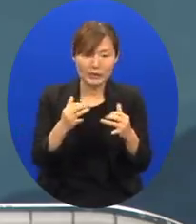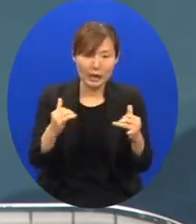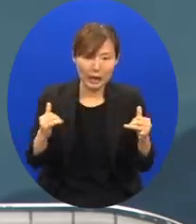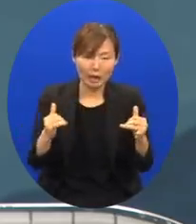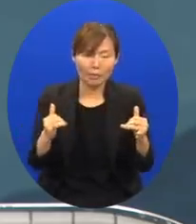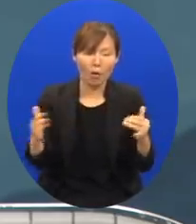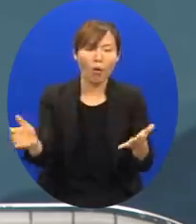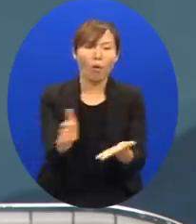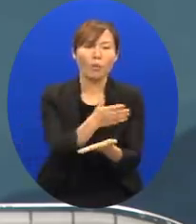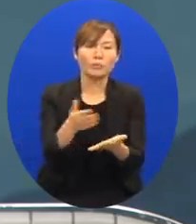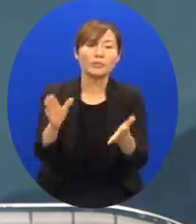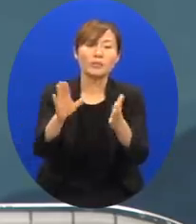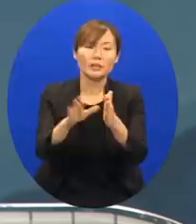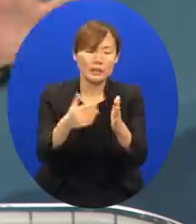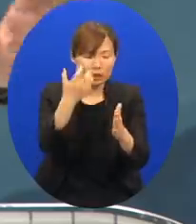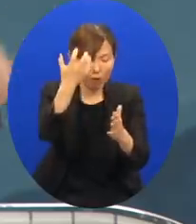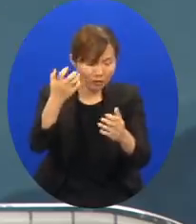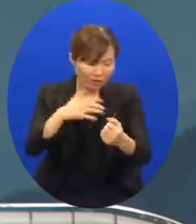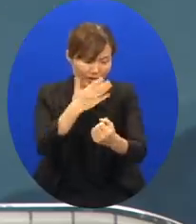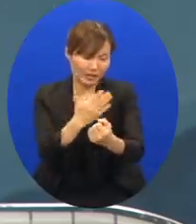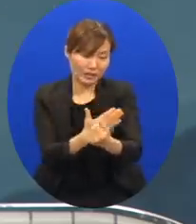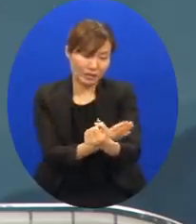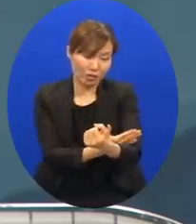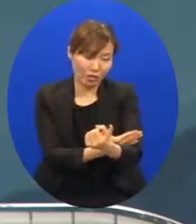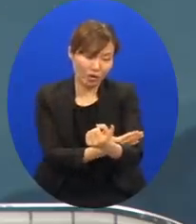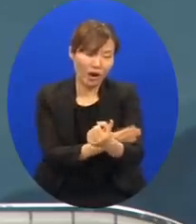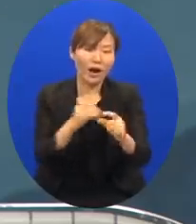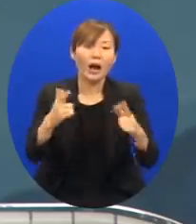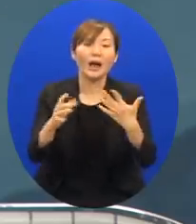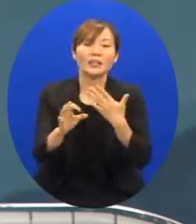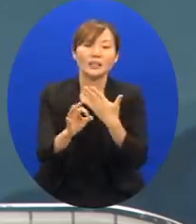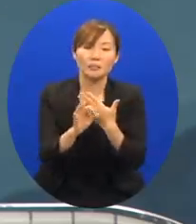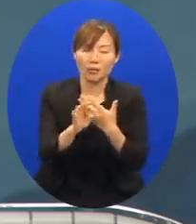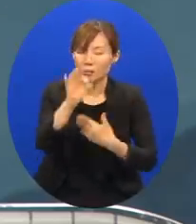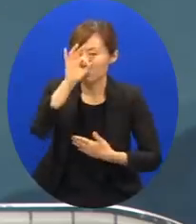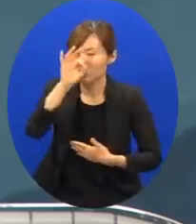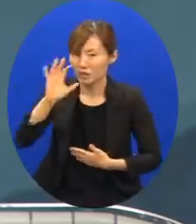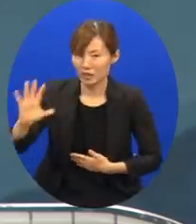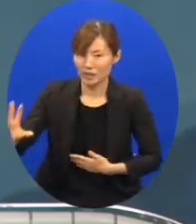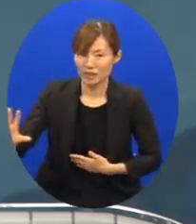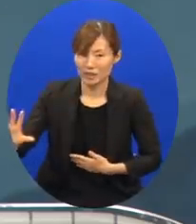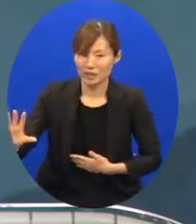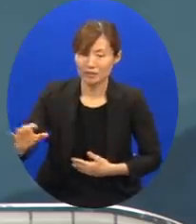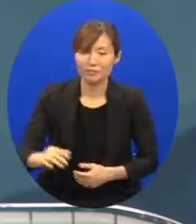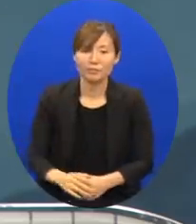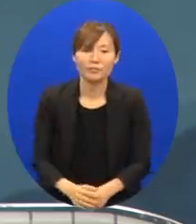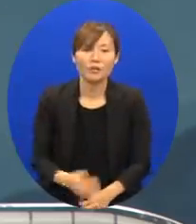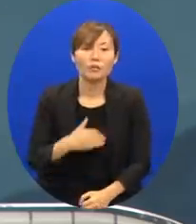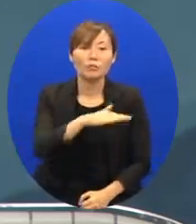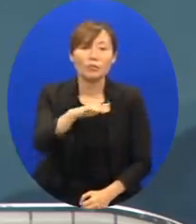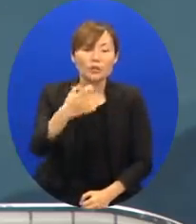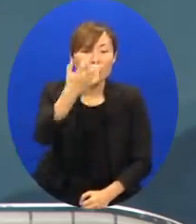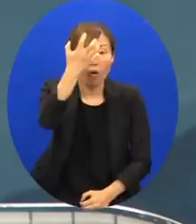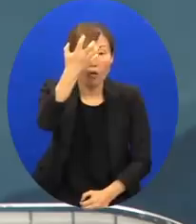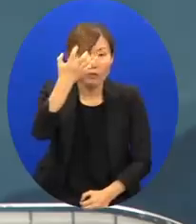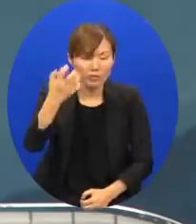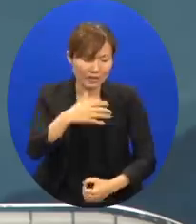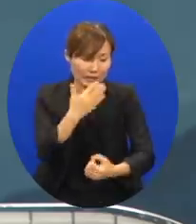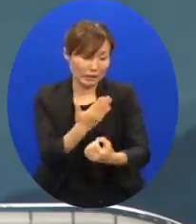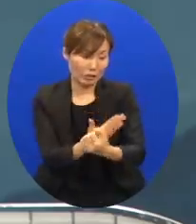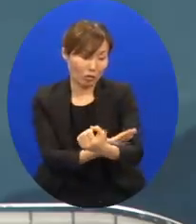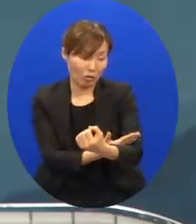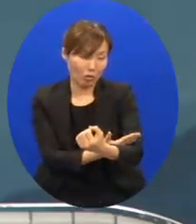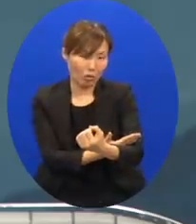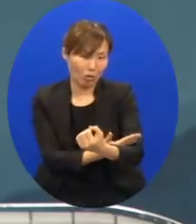성령의 능력이 아니고는 할 수가 없었습니다 우리라고 다른 믹 우리도 성령의 능력이 없이는